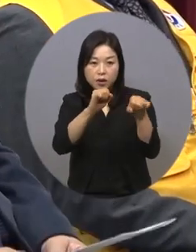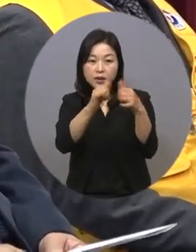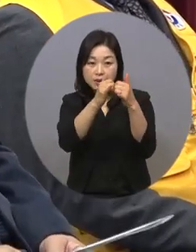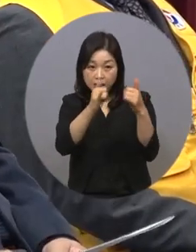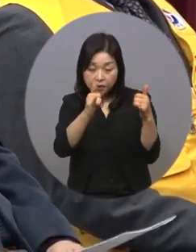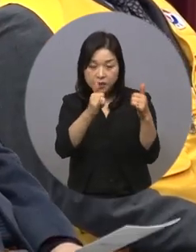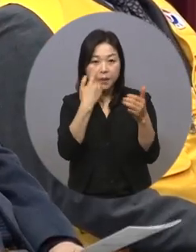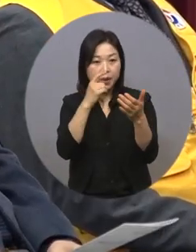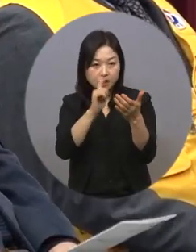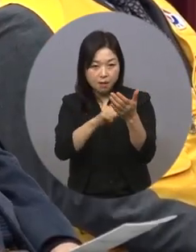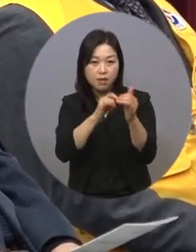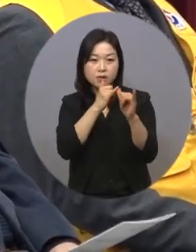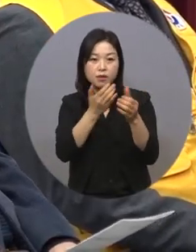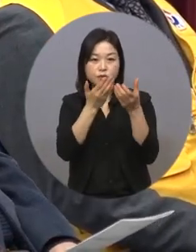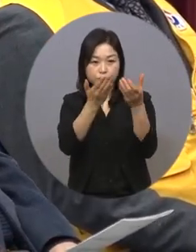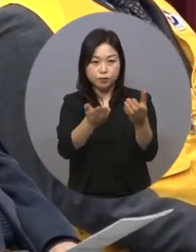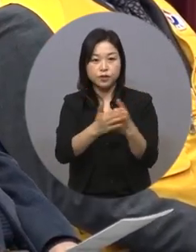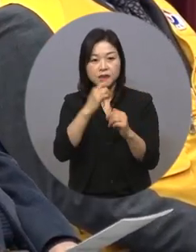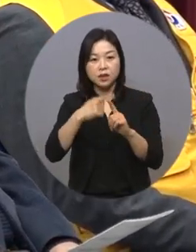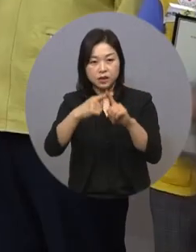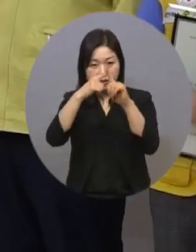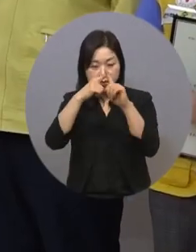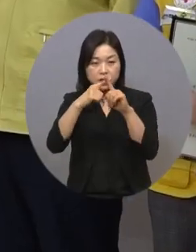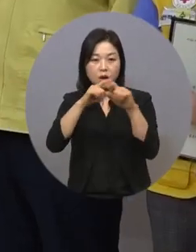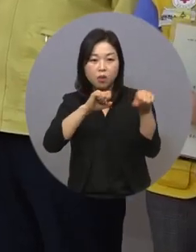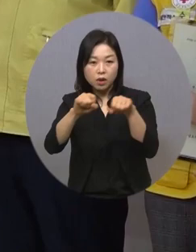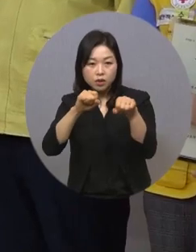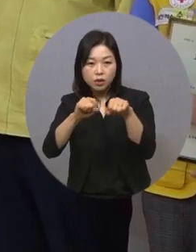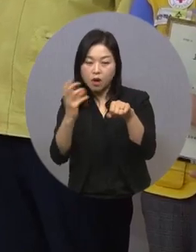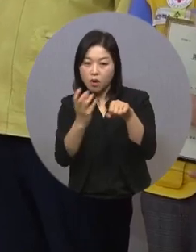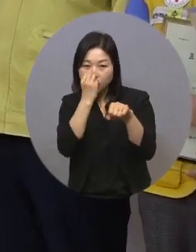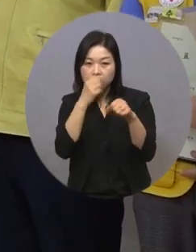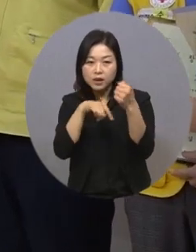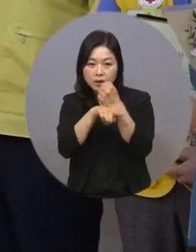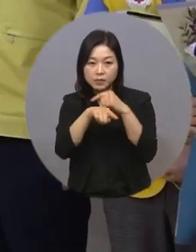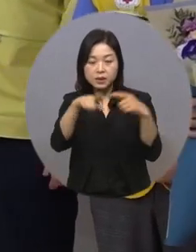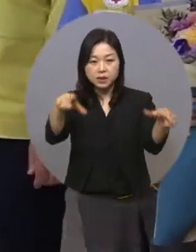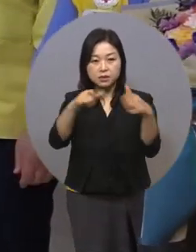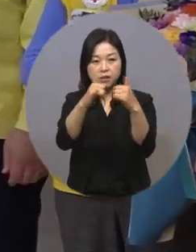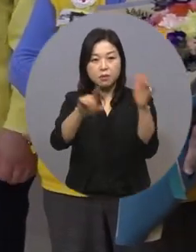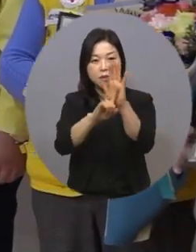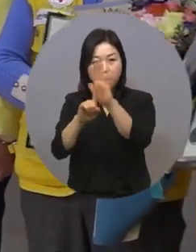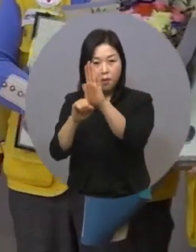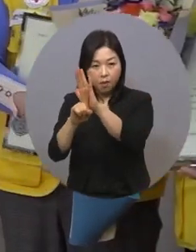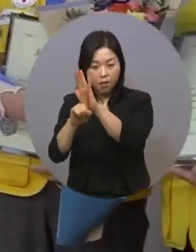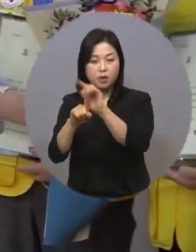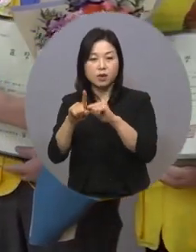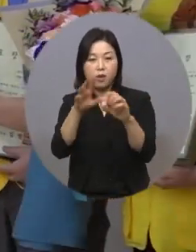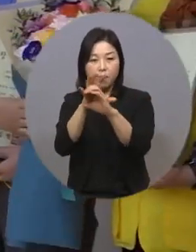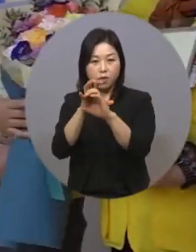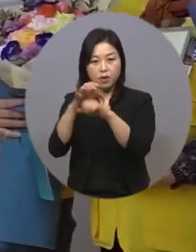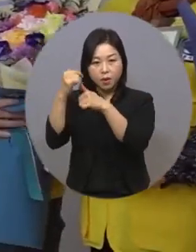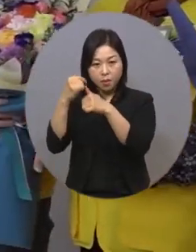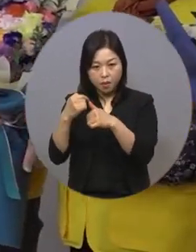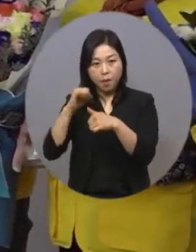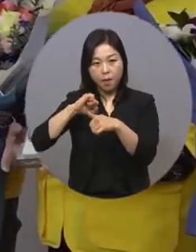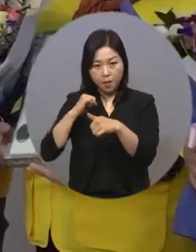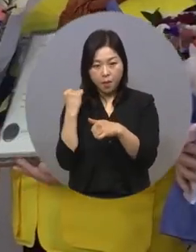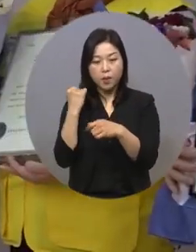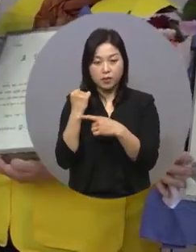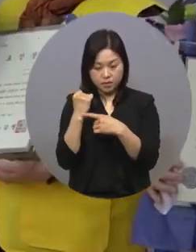포상하고 격려하며 적십자 운동의 숭고한 의미를 도민들에게 알리기 위해 방역수칙을